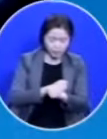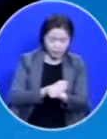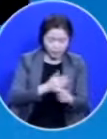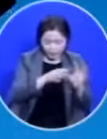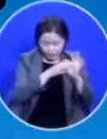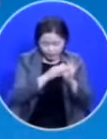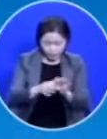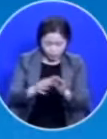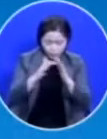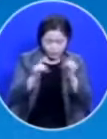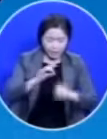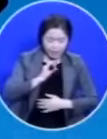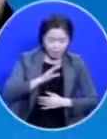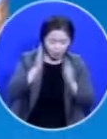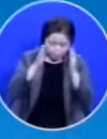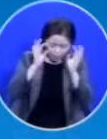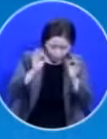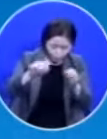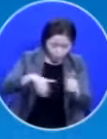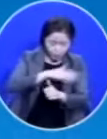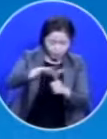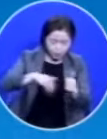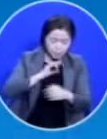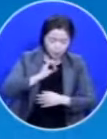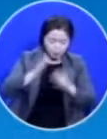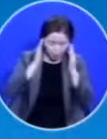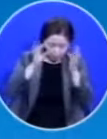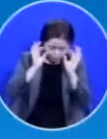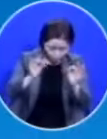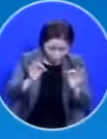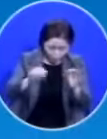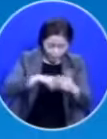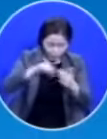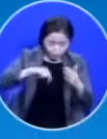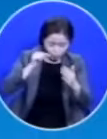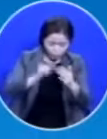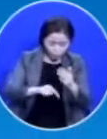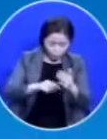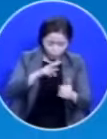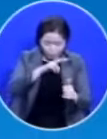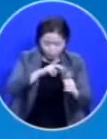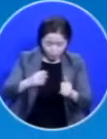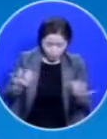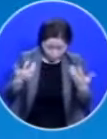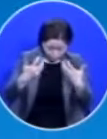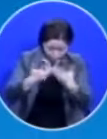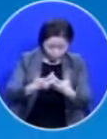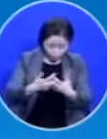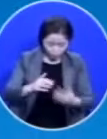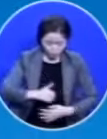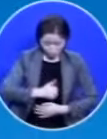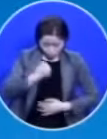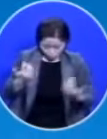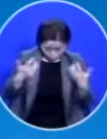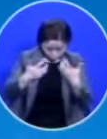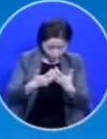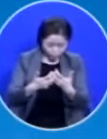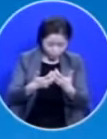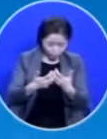계속 사람만 바라보고 형편만 바라보다가 속은 미움으로 가득차고 분노로